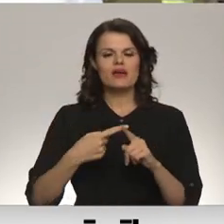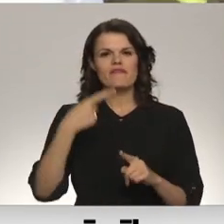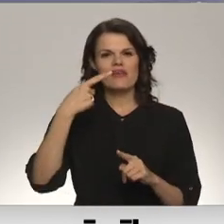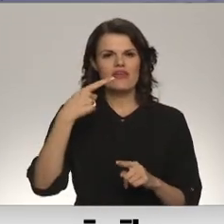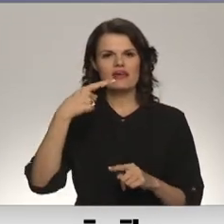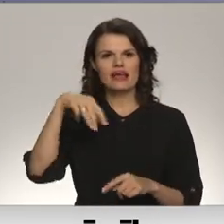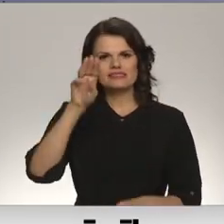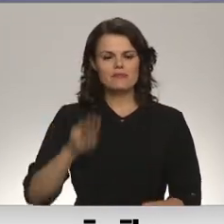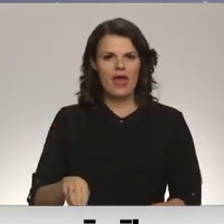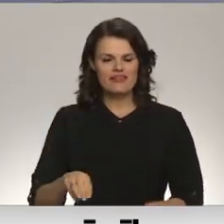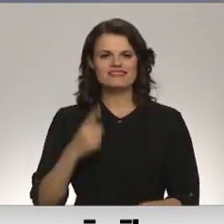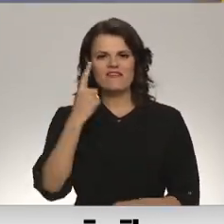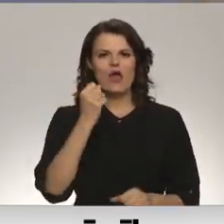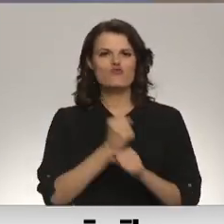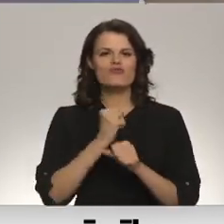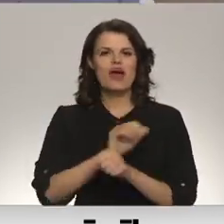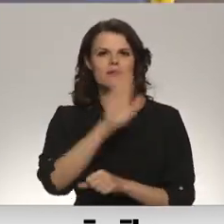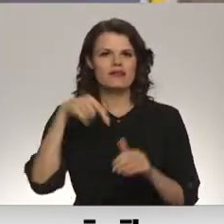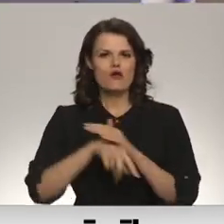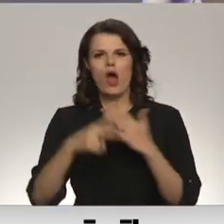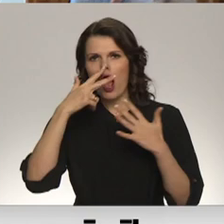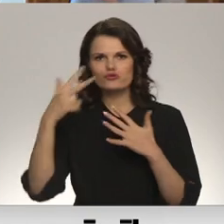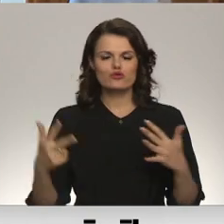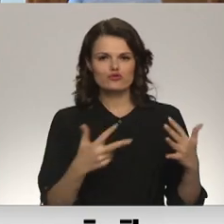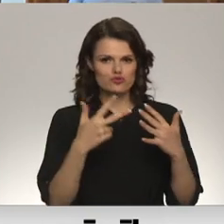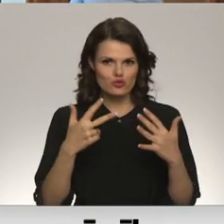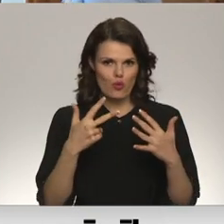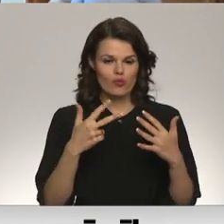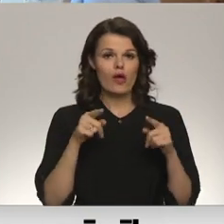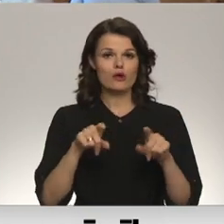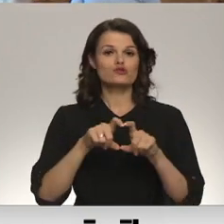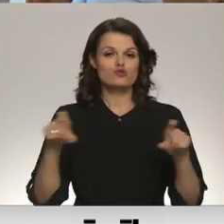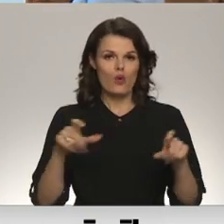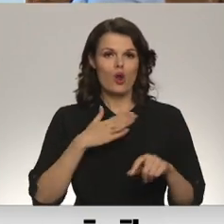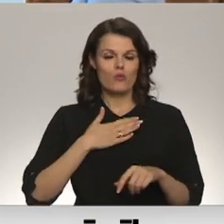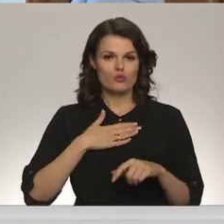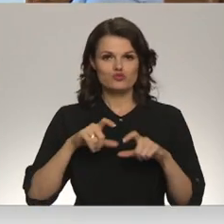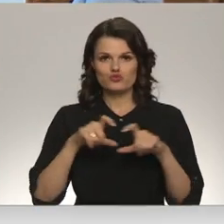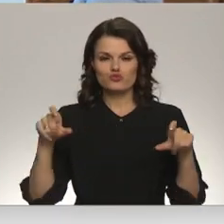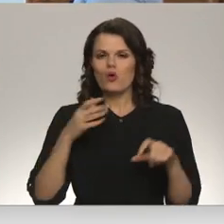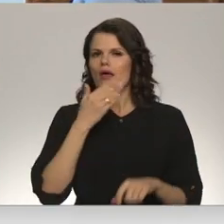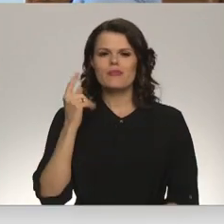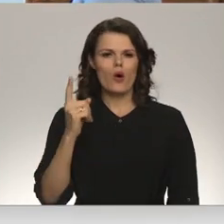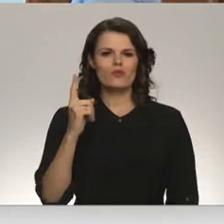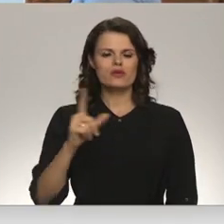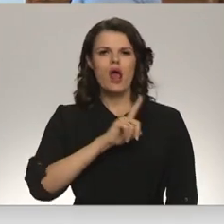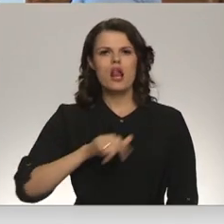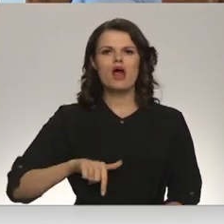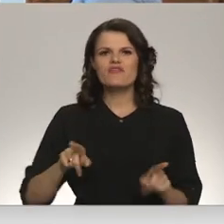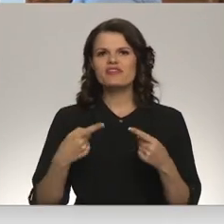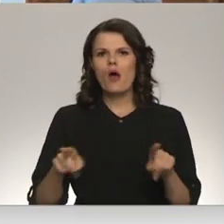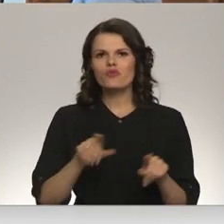stundas. Makašā Nāmat vidusskolā mācības jau notiek. Mūsu skolā arī nav tikai latviešu tautības